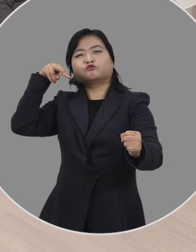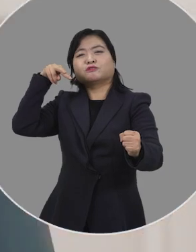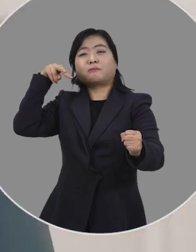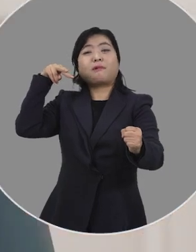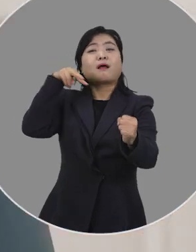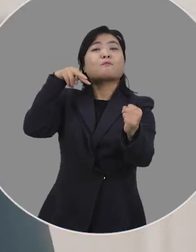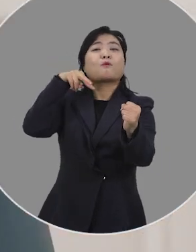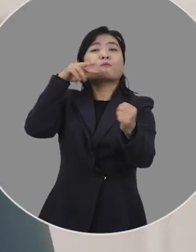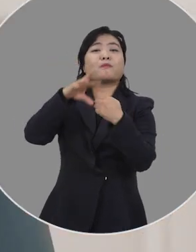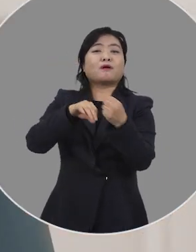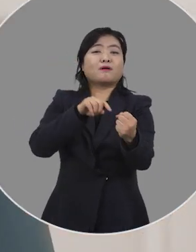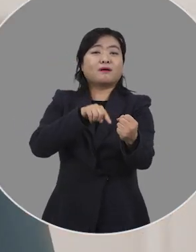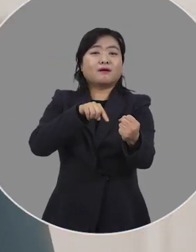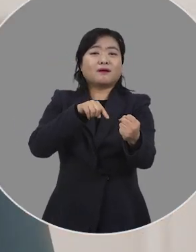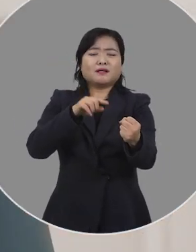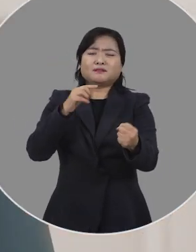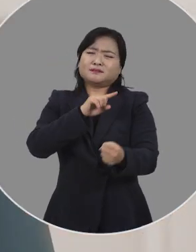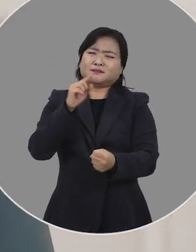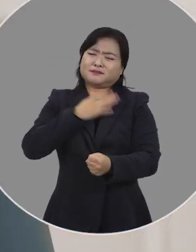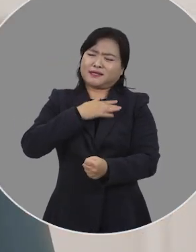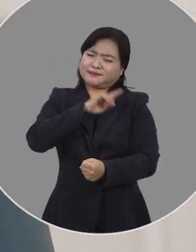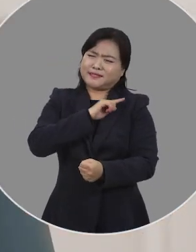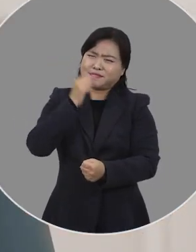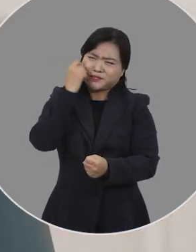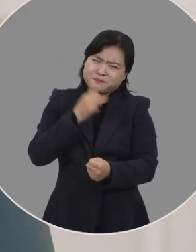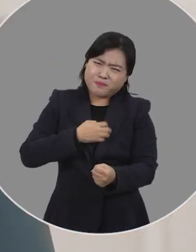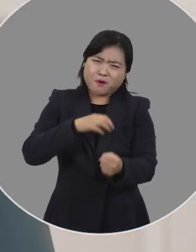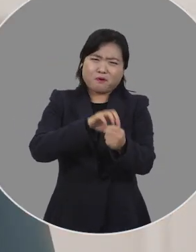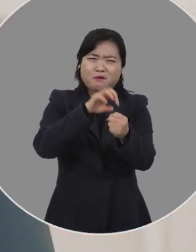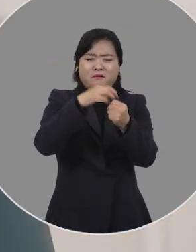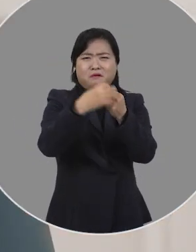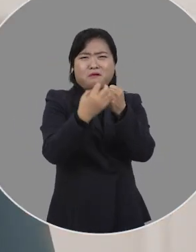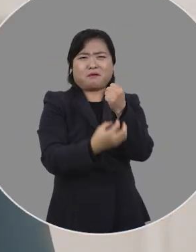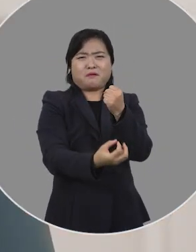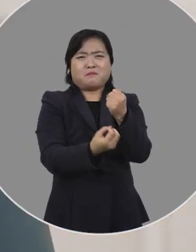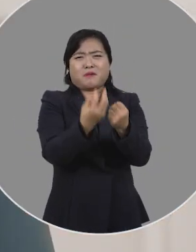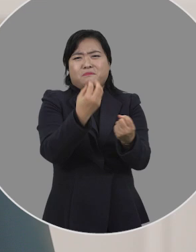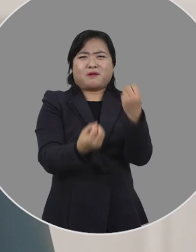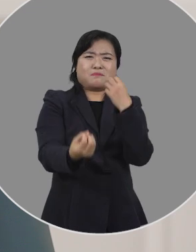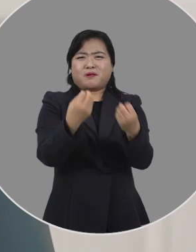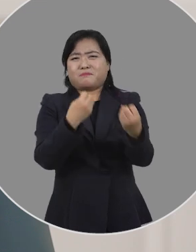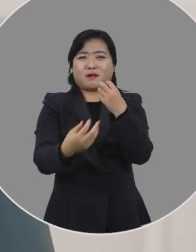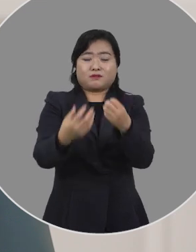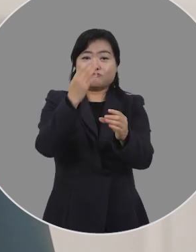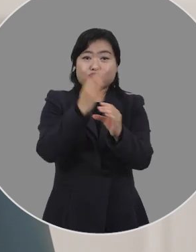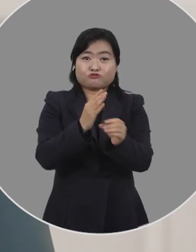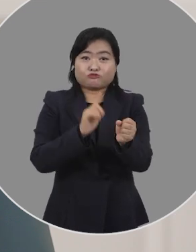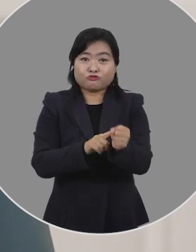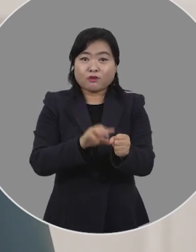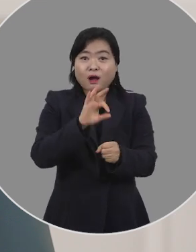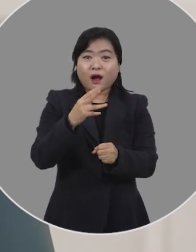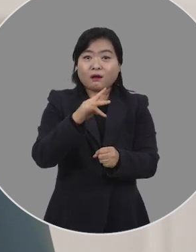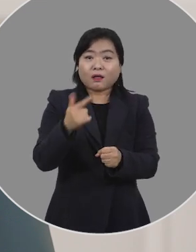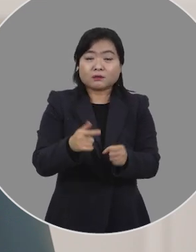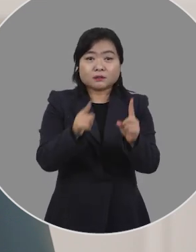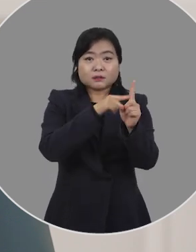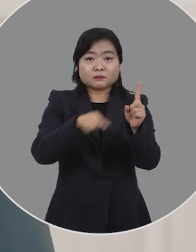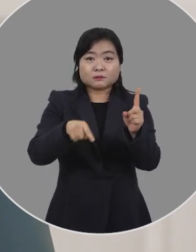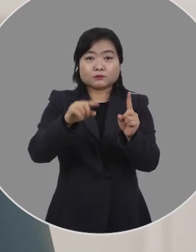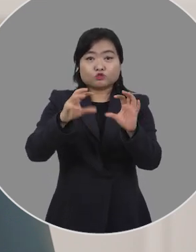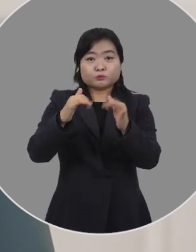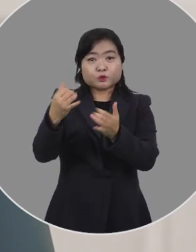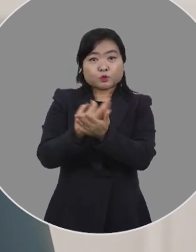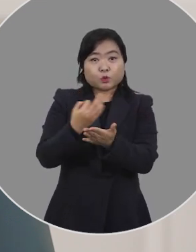바라보면 우리가 제일 슬프다고 지금 올림픽 게임하고 있거든요. 근데 이제 아일랜드는 1인당